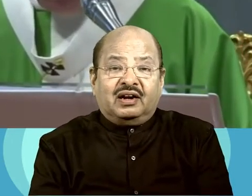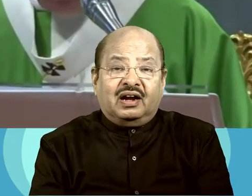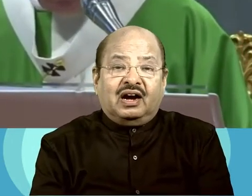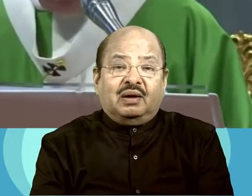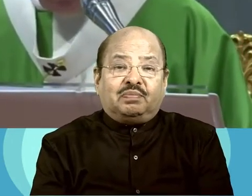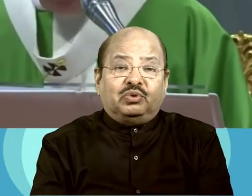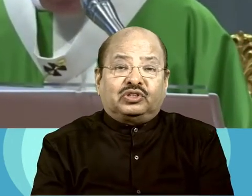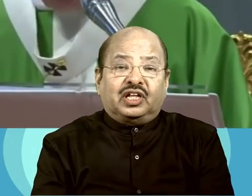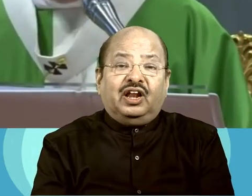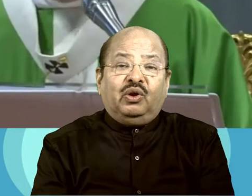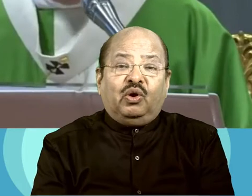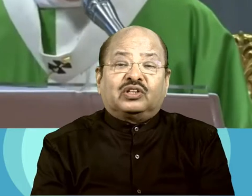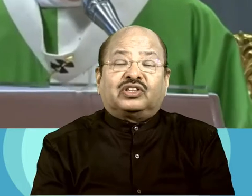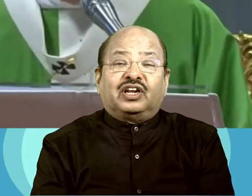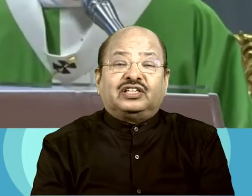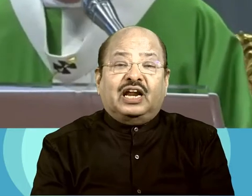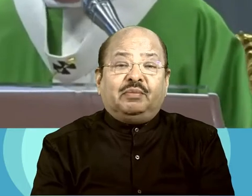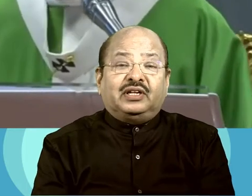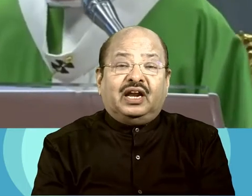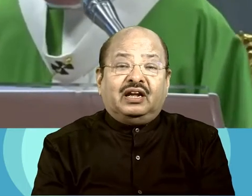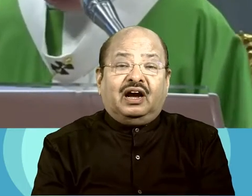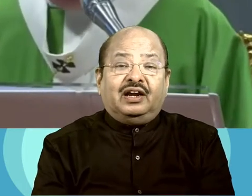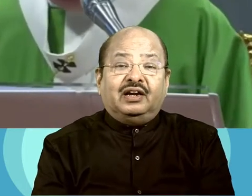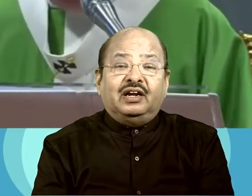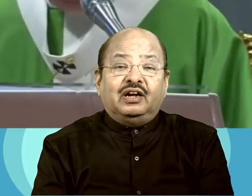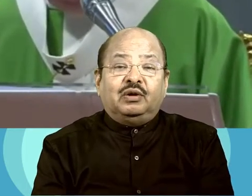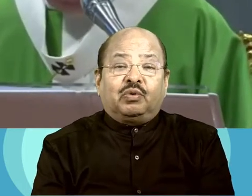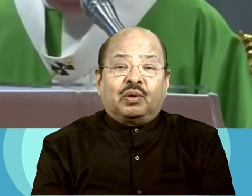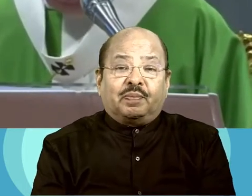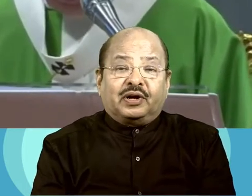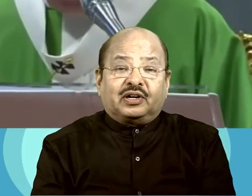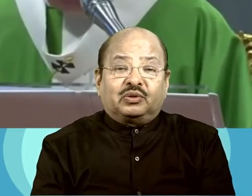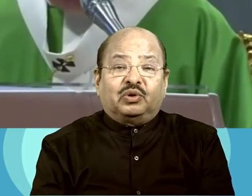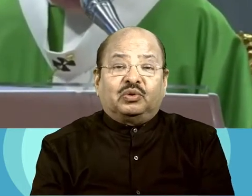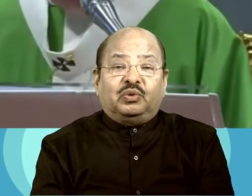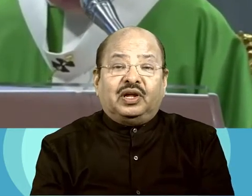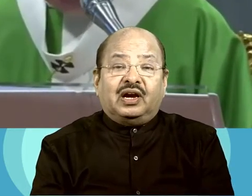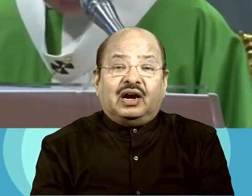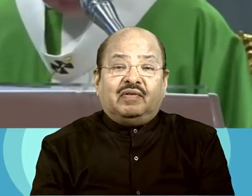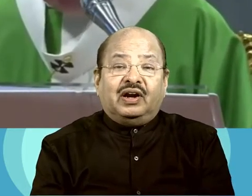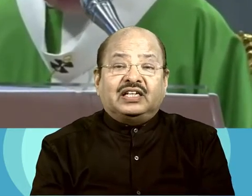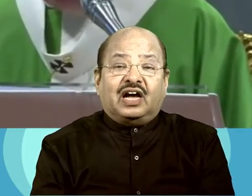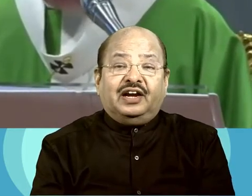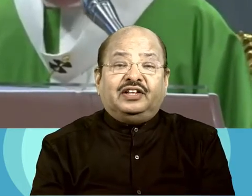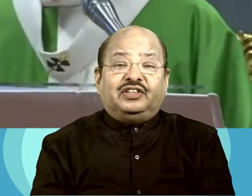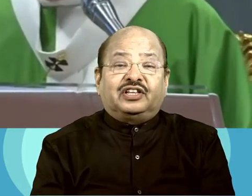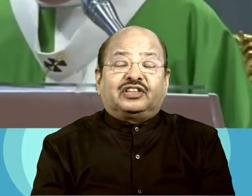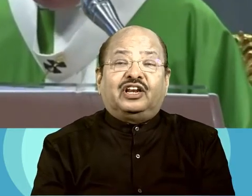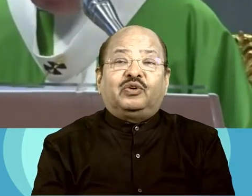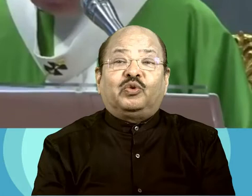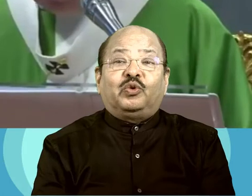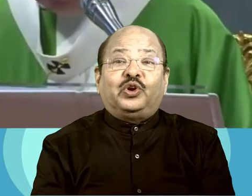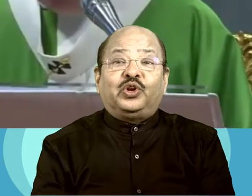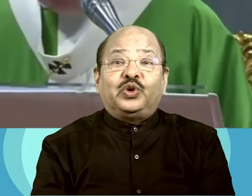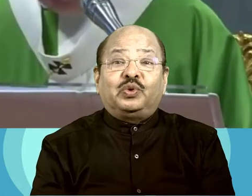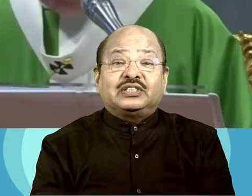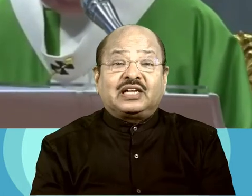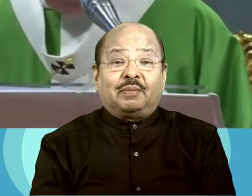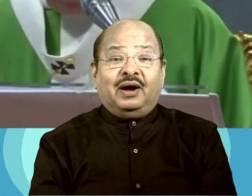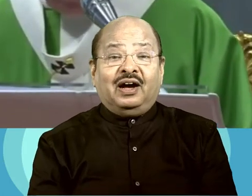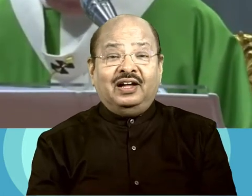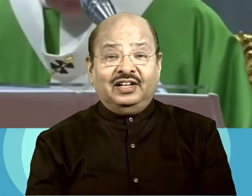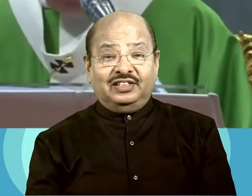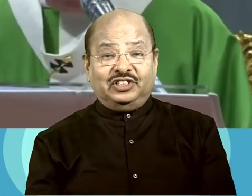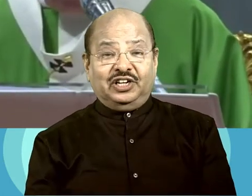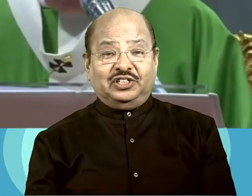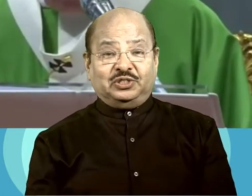അപ്പസ്തോലന്മാർ ആ പുത്തൻ ലോകത്തിന് ജന്മം നൽകാൻ പുറപ്പെട്ടതോടുകൂടി അവളുടെ സാന്നിധ്യത്തിൽ ഒരു